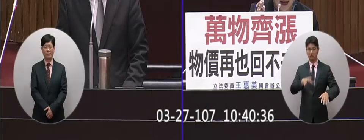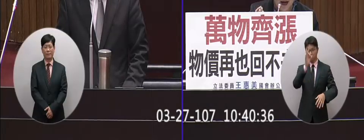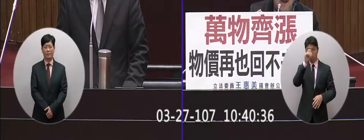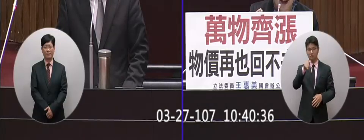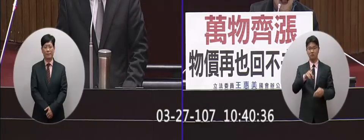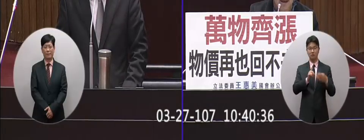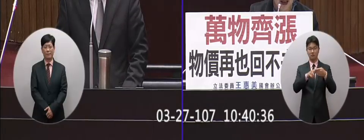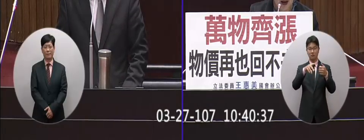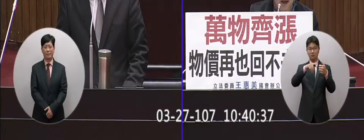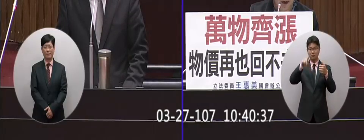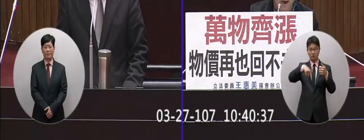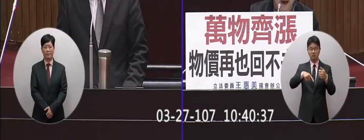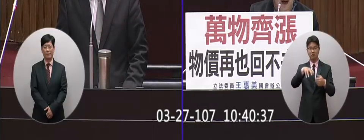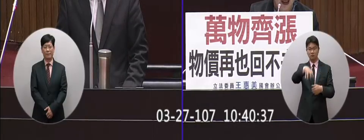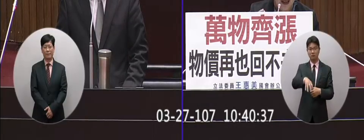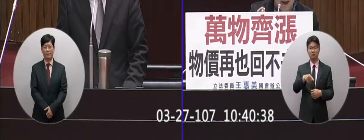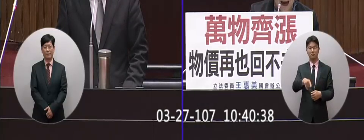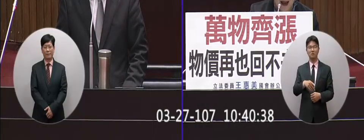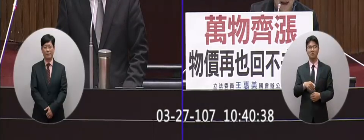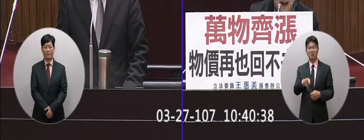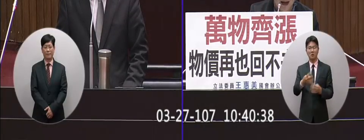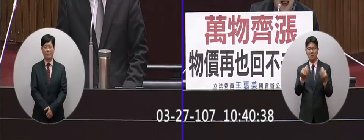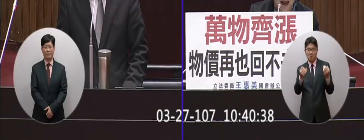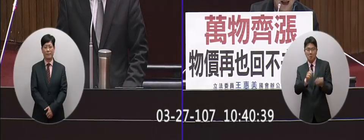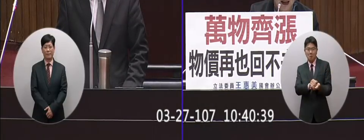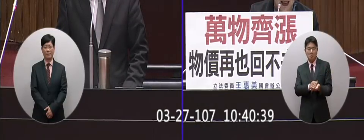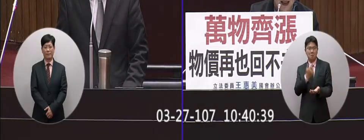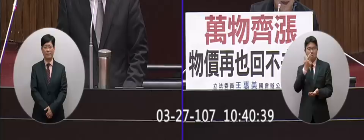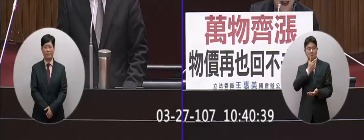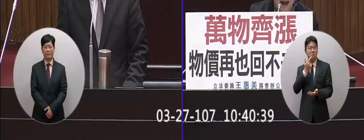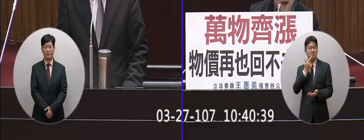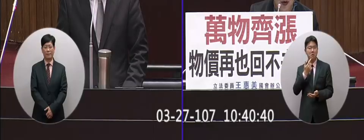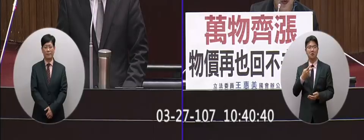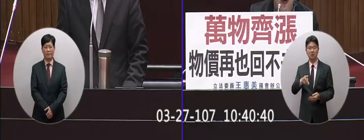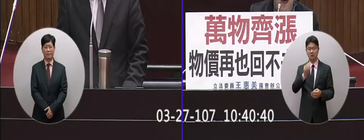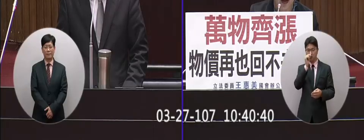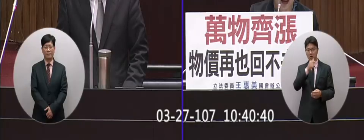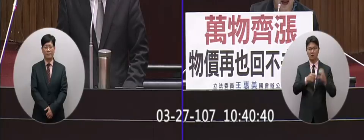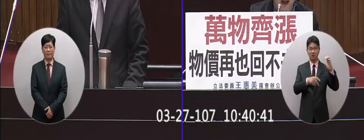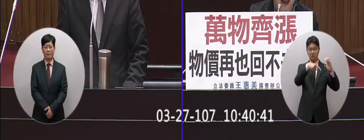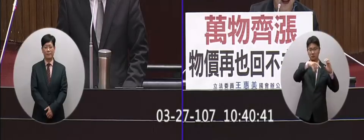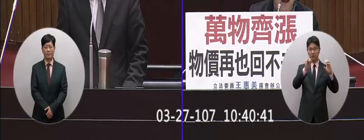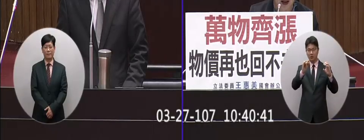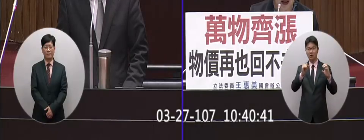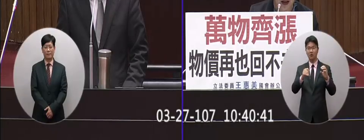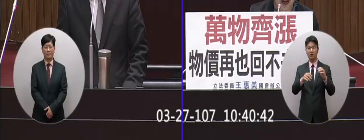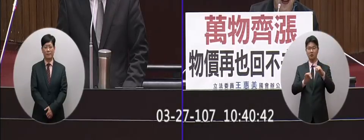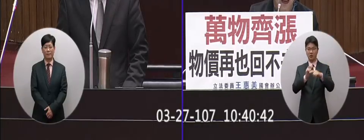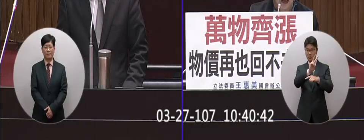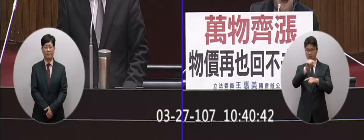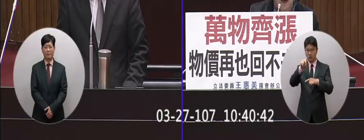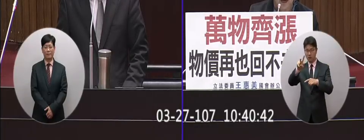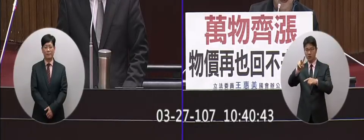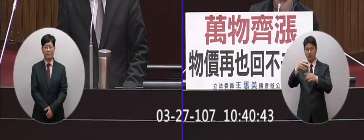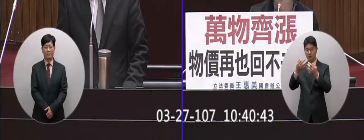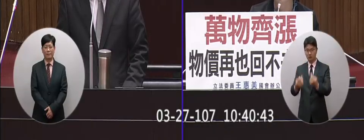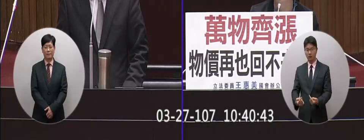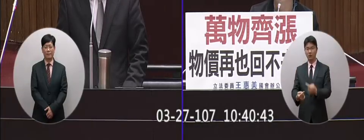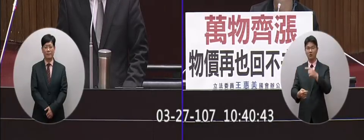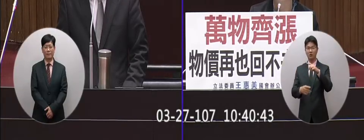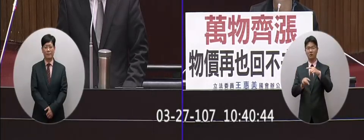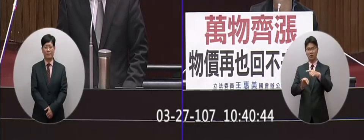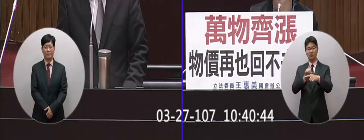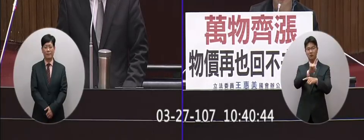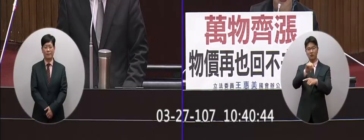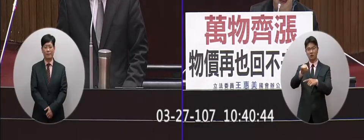处还是用非常美化的部分哦，他把电价刻意在 CPI 的权数从 2.2 降到 1.27， 那我在想说，